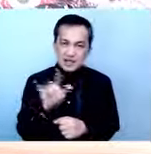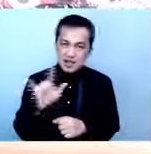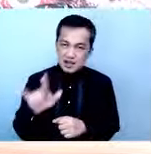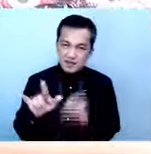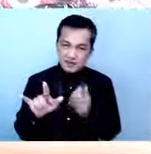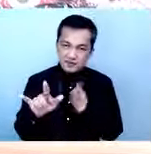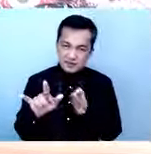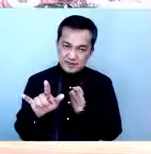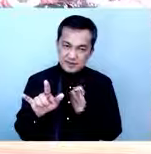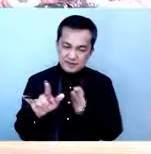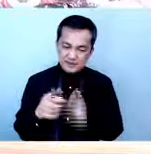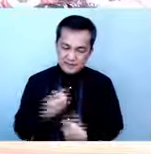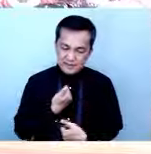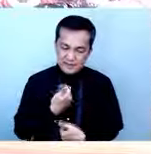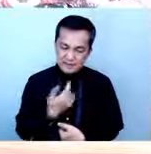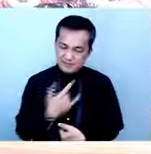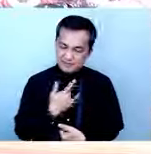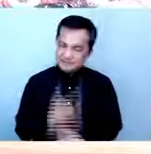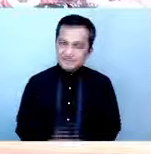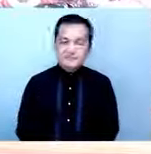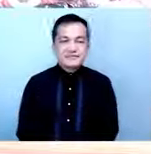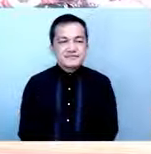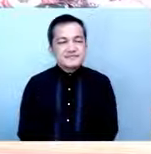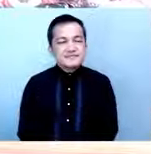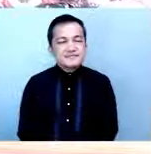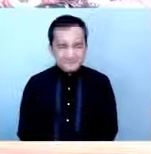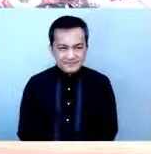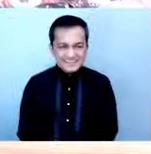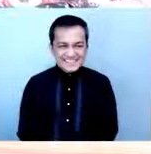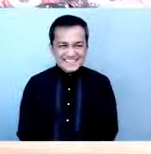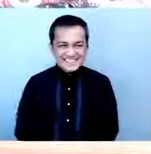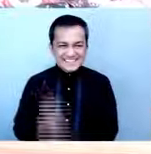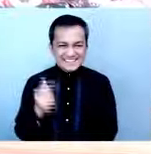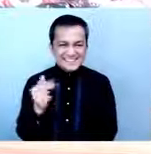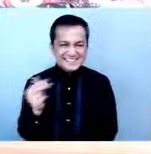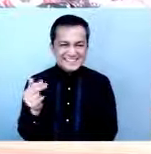first. Ah, yan. So, pwede okay po. Self-love. Di ba? Okay. Oh,